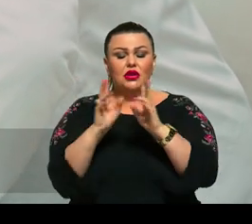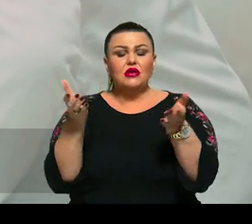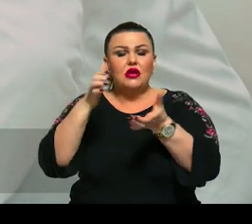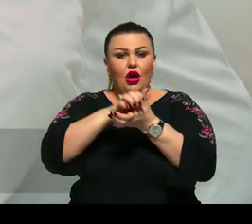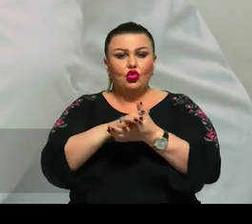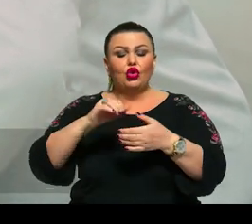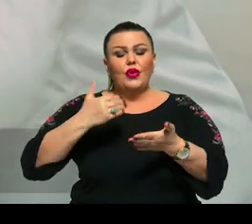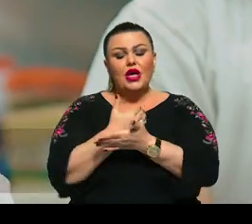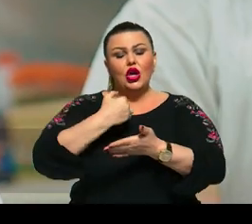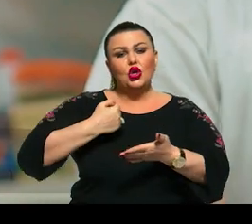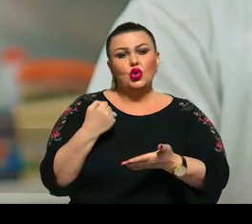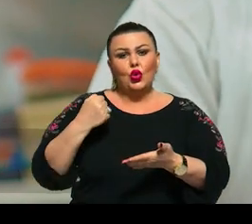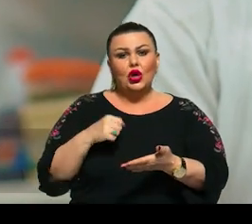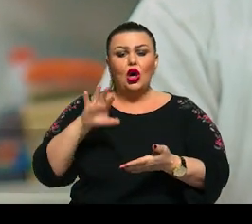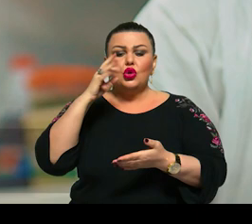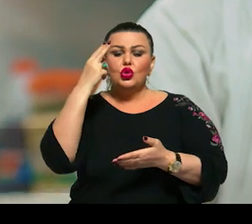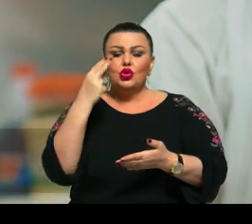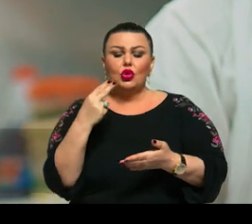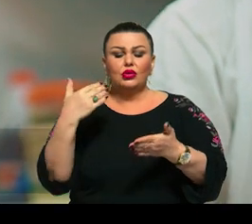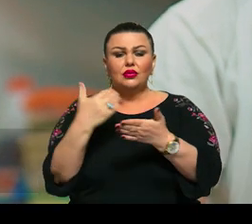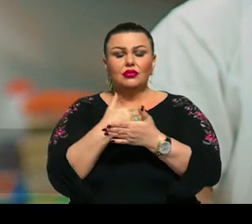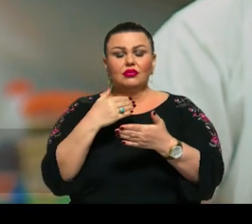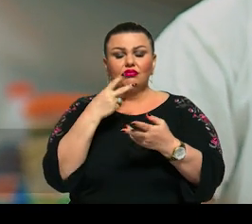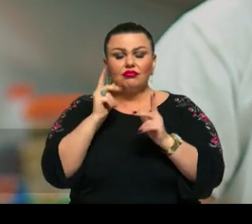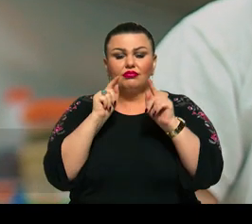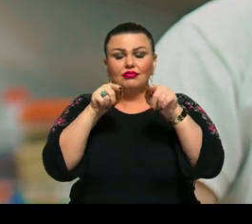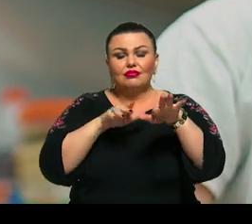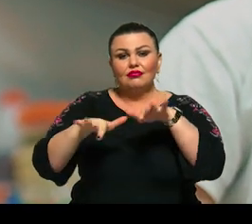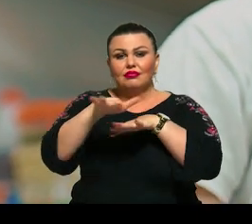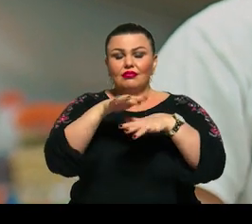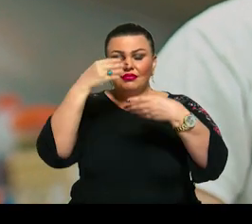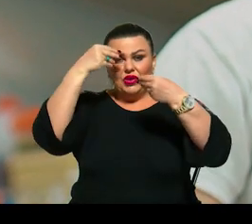dostlar və bir daha sosiallaşmaya daha meyilli oldum.